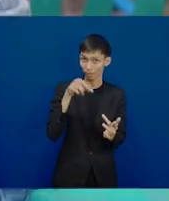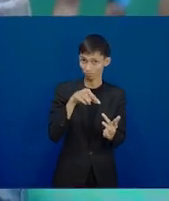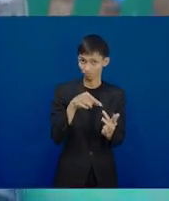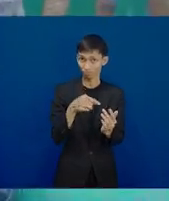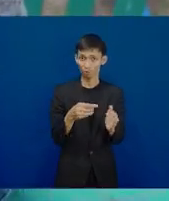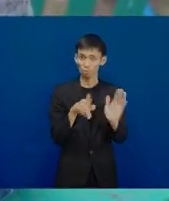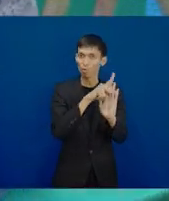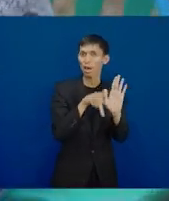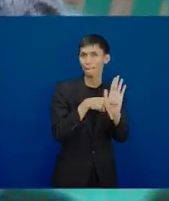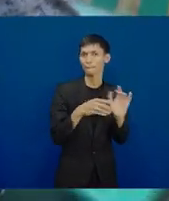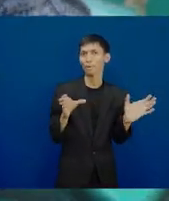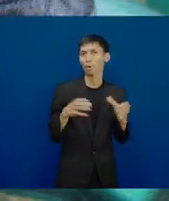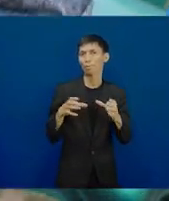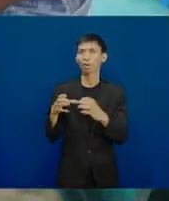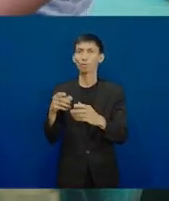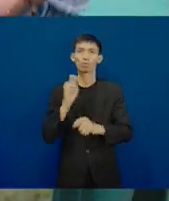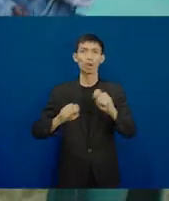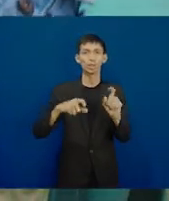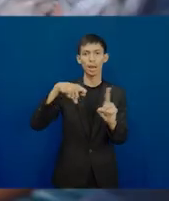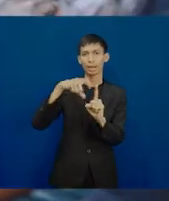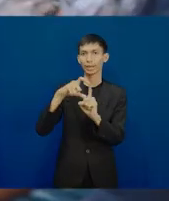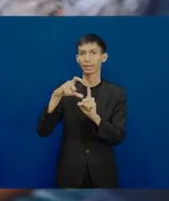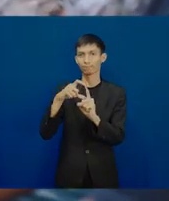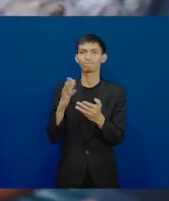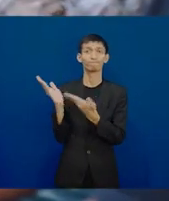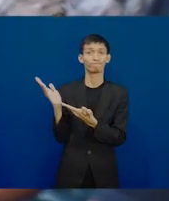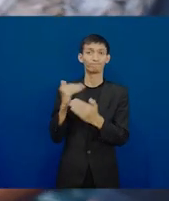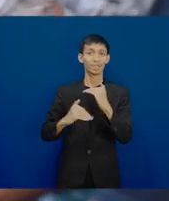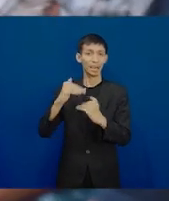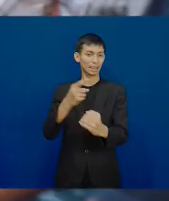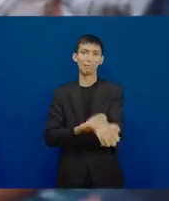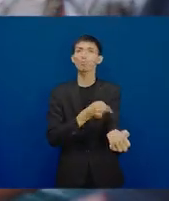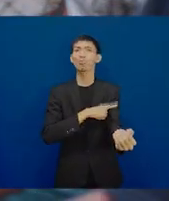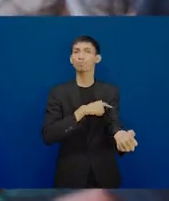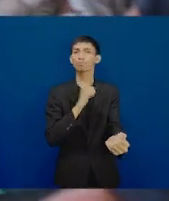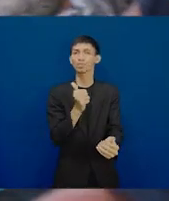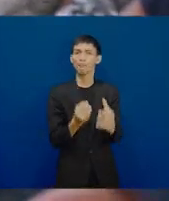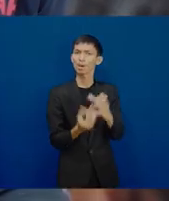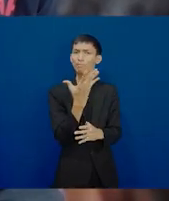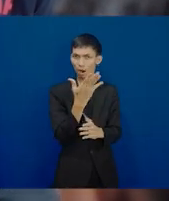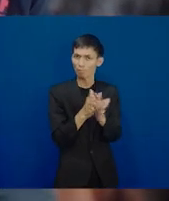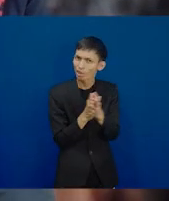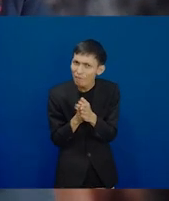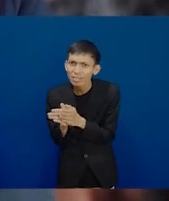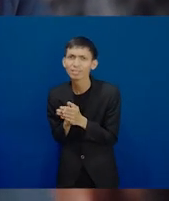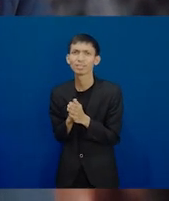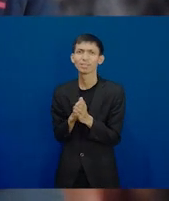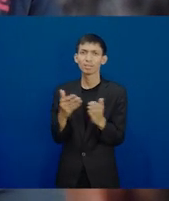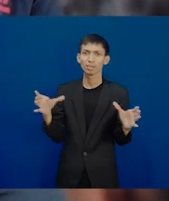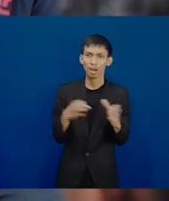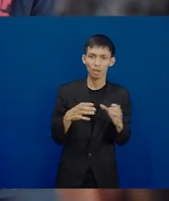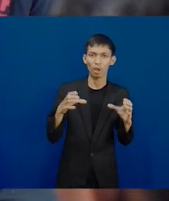dengan menginisiasi pembentukan kelompok di fabel desa dan juga penguatan kapasitas guna menumbuhkan motivasi dan